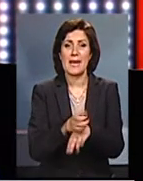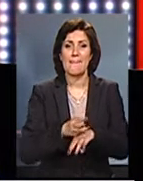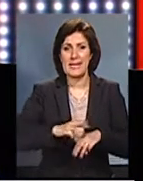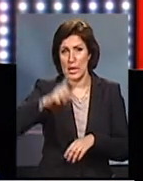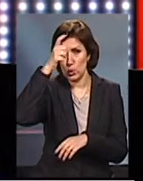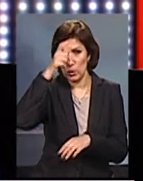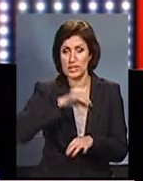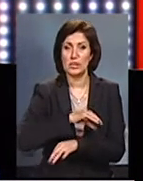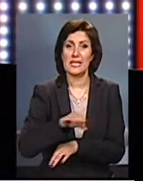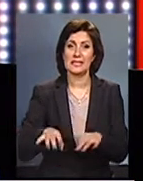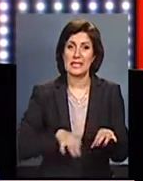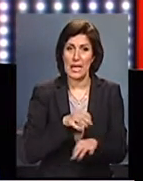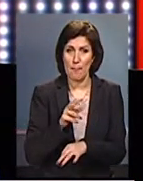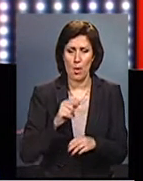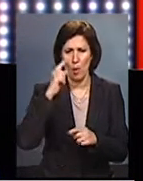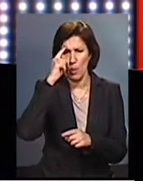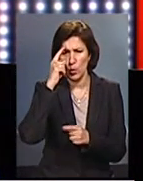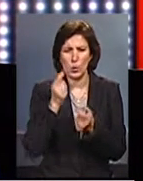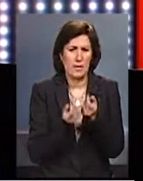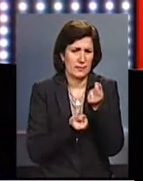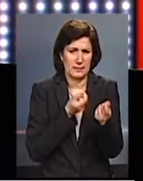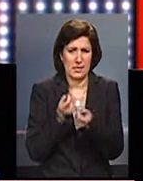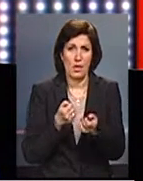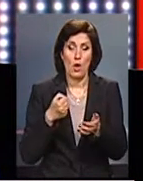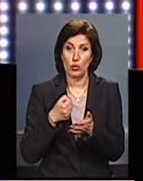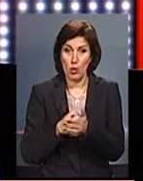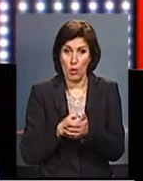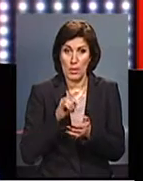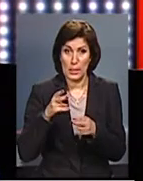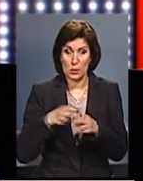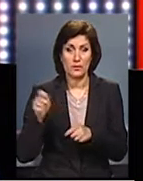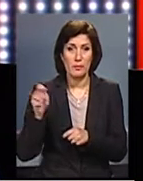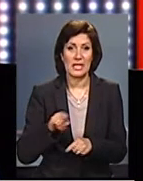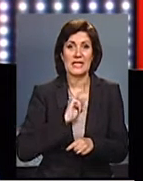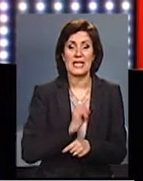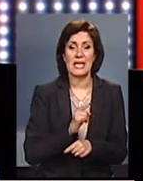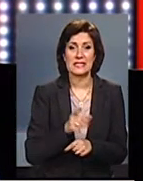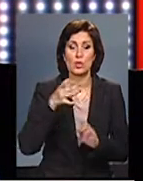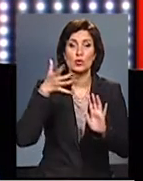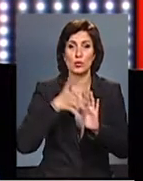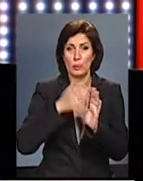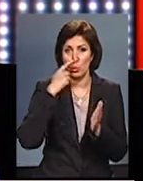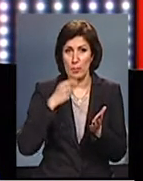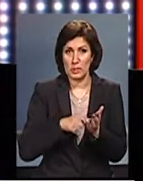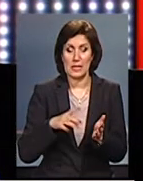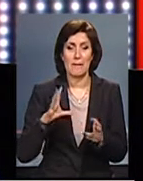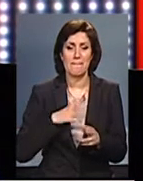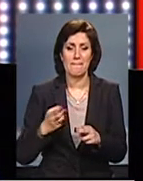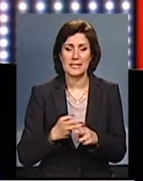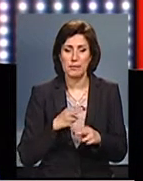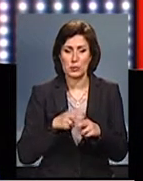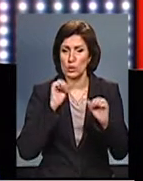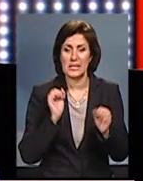Йілдирим, схему зловмисники продумали до дрібниць. До Литовища вони приїхали на таксі, а коли зрозуміли, що потрапити до нього безперешкодно